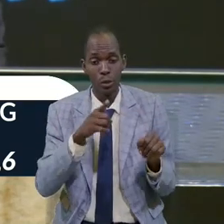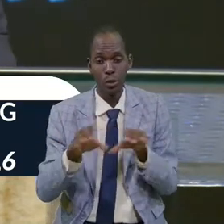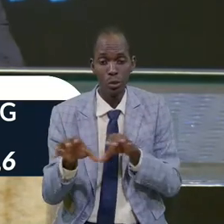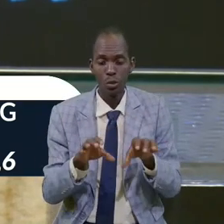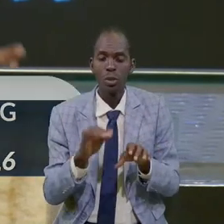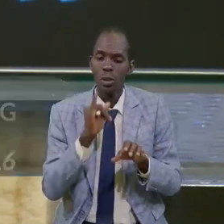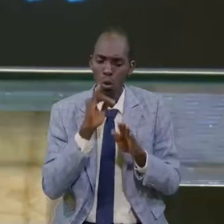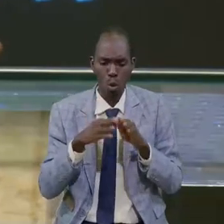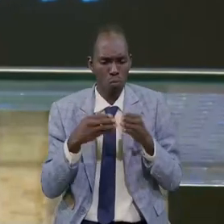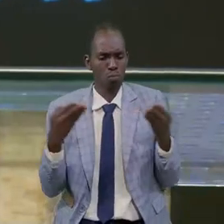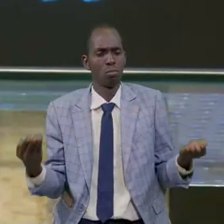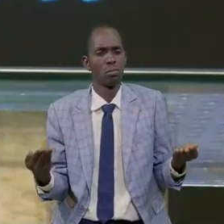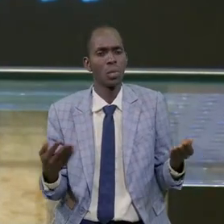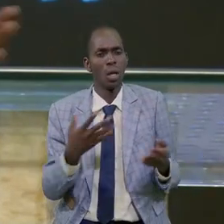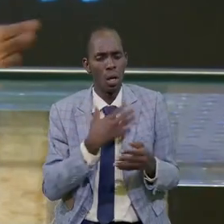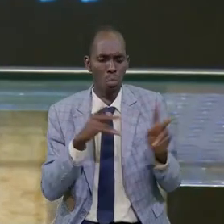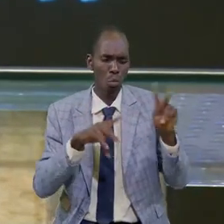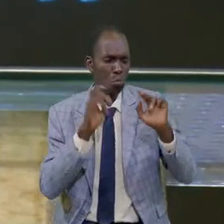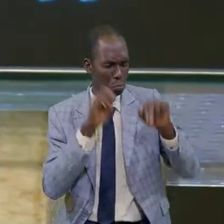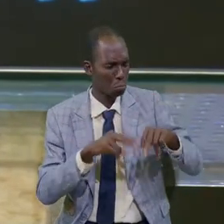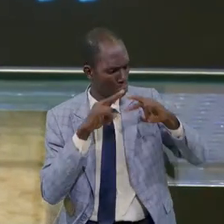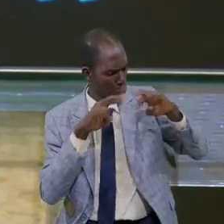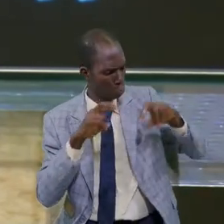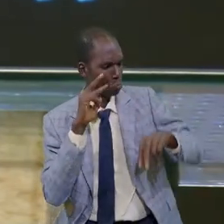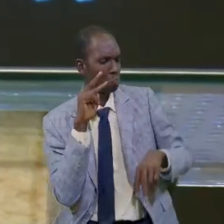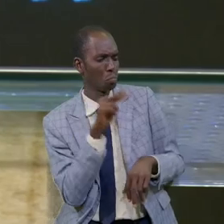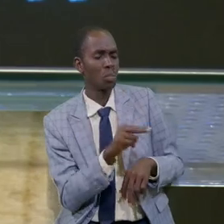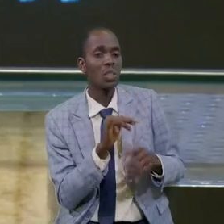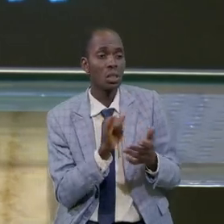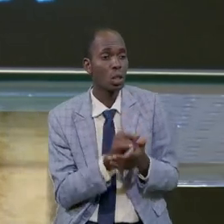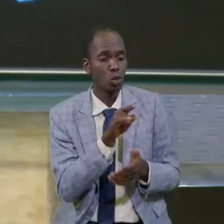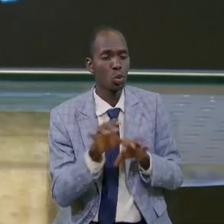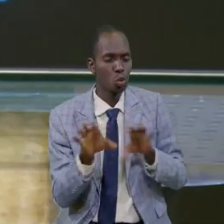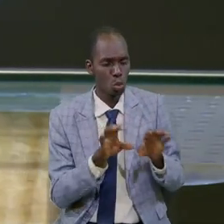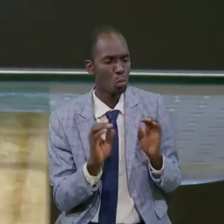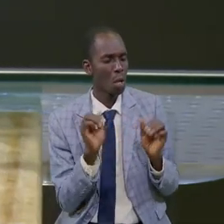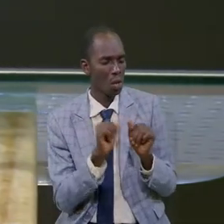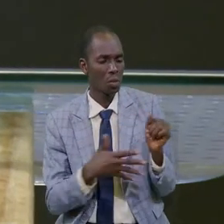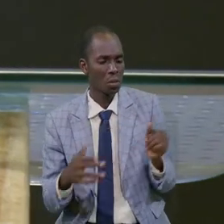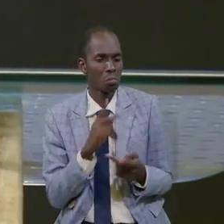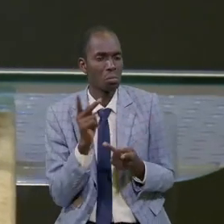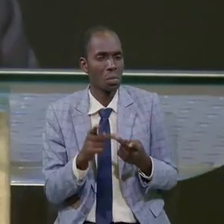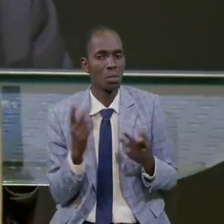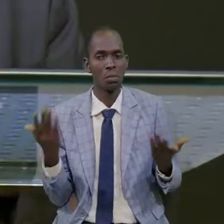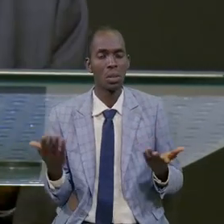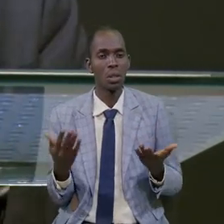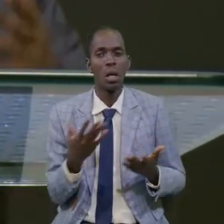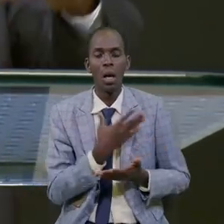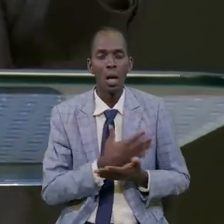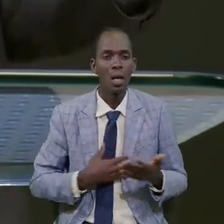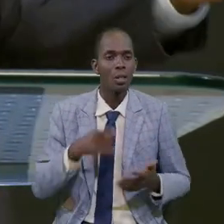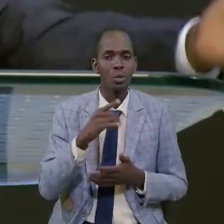tout ce que vous faites, tout est transparent. Il n'y a rien que vous faites qui fasse dire, je sais que c'est